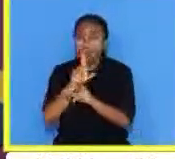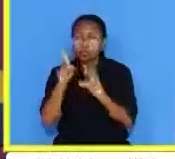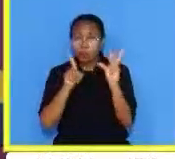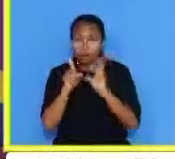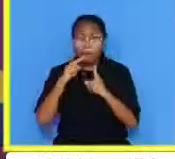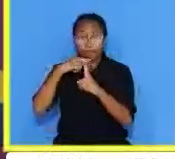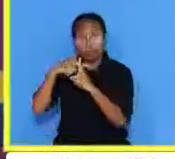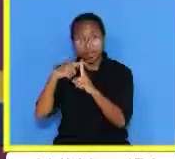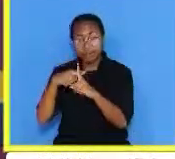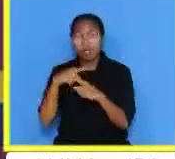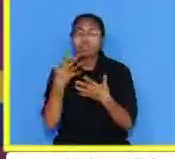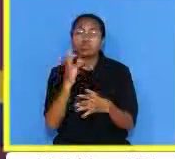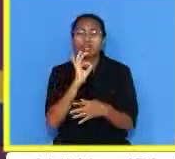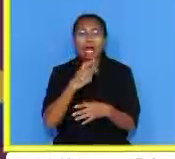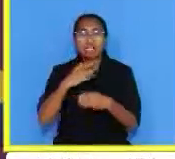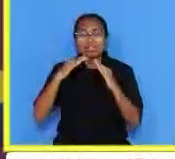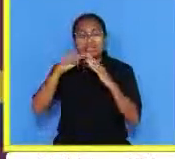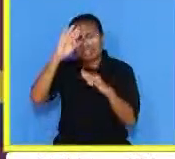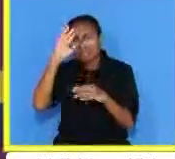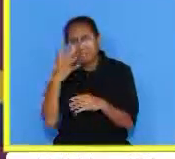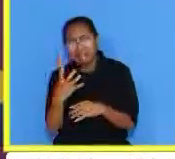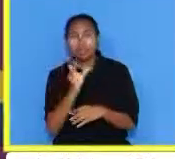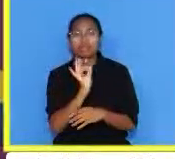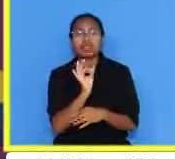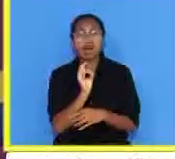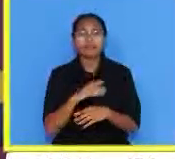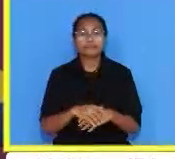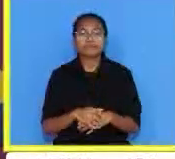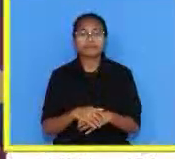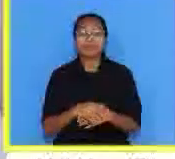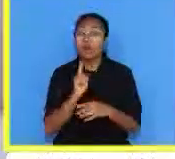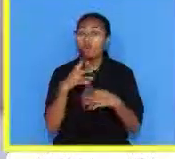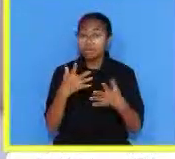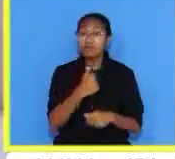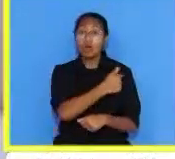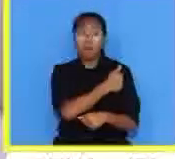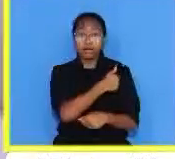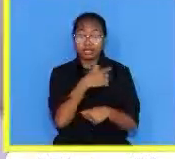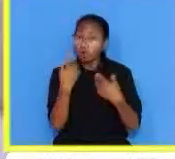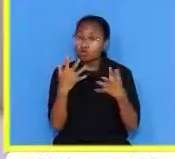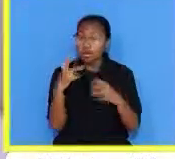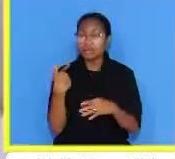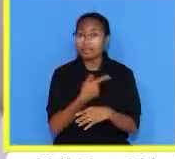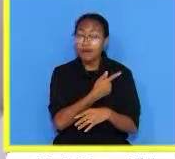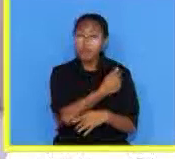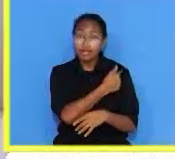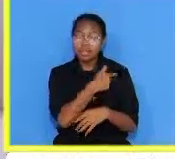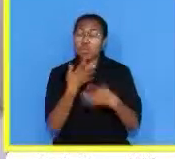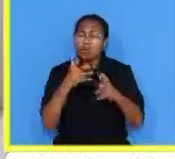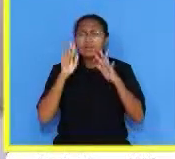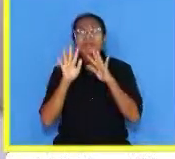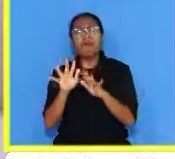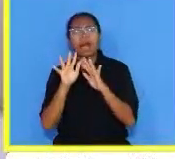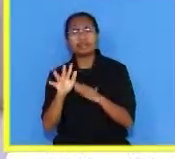benar. Untuk vaksinasi sendiri, kalau kita sudah divaksin, semakin banyak